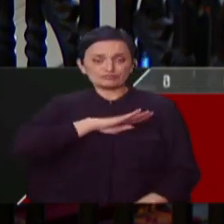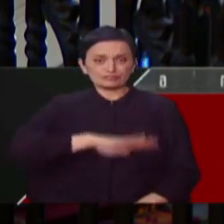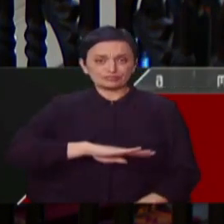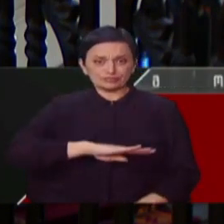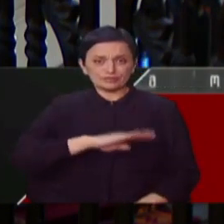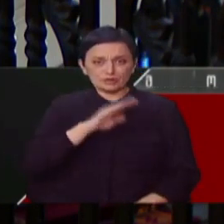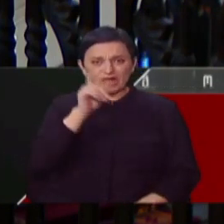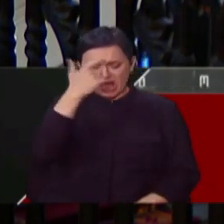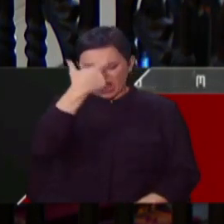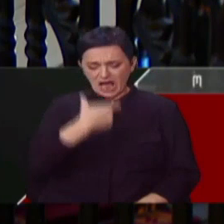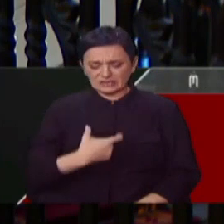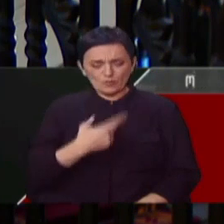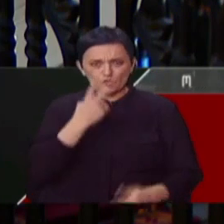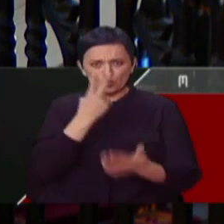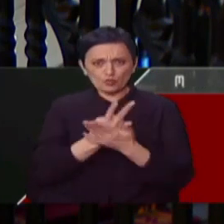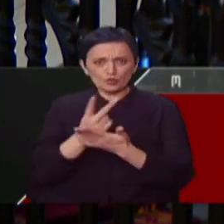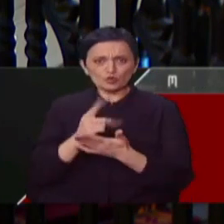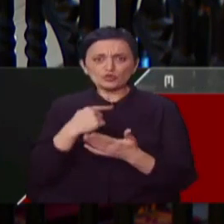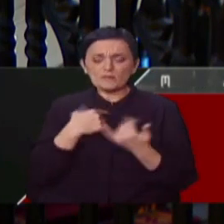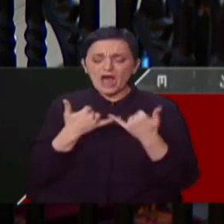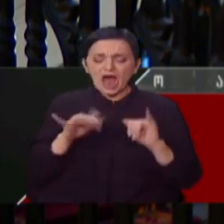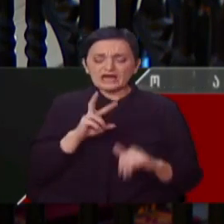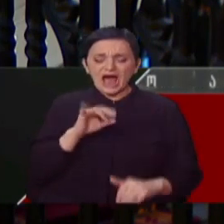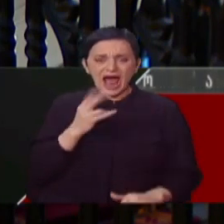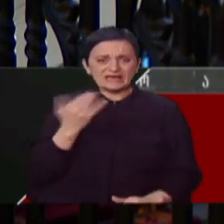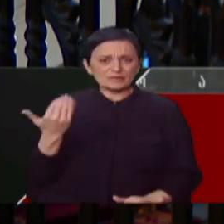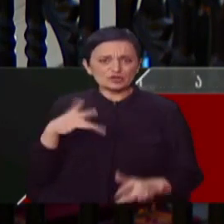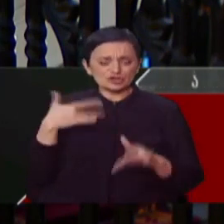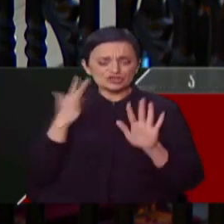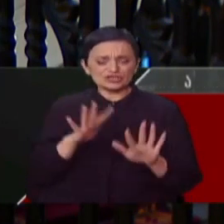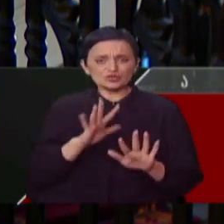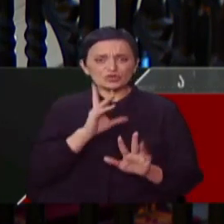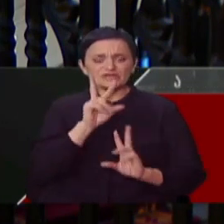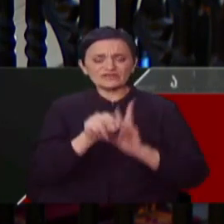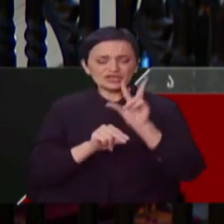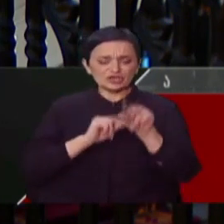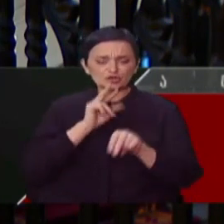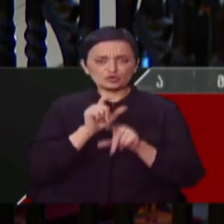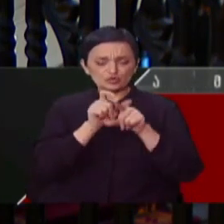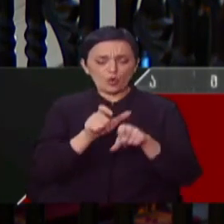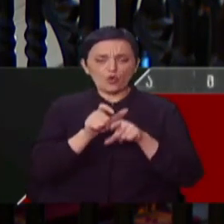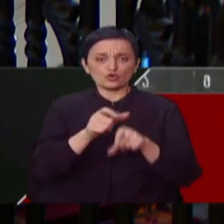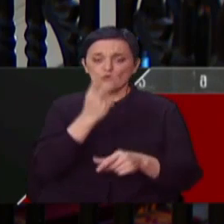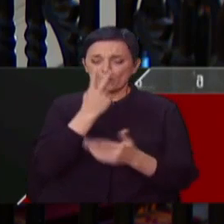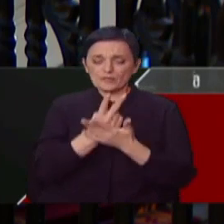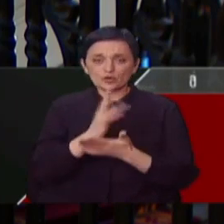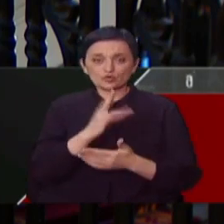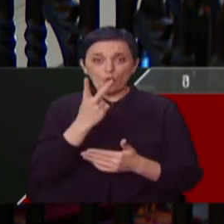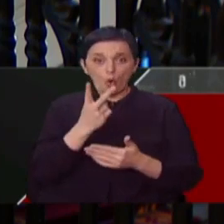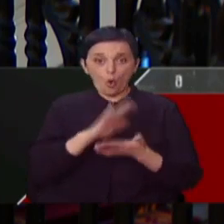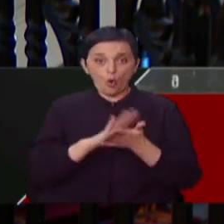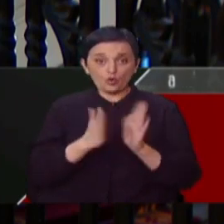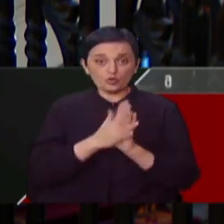ადამიანურად, მიუხედავად მე არ მიკვირს ღარიბაშვილის მხრიდან სიძულვილის რიტორიკა. მიუხედავად იმისა, ორი ვადით